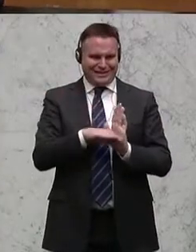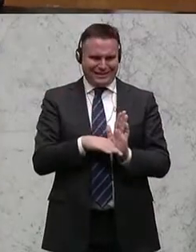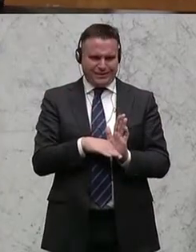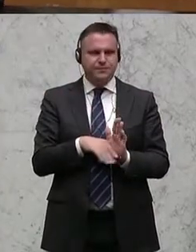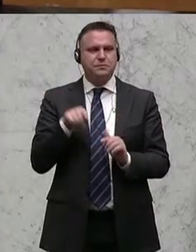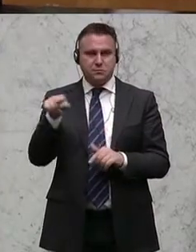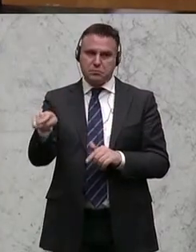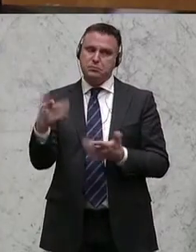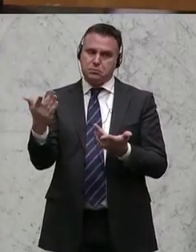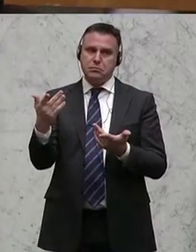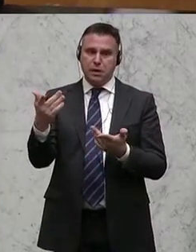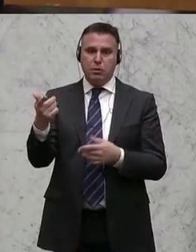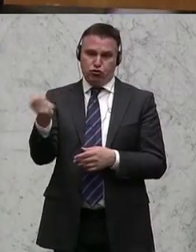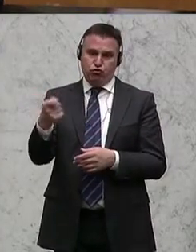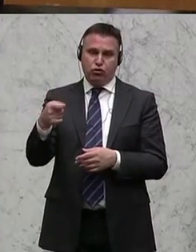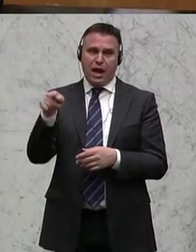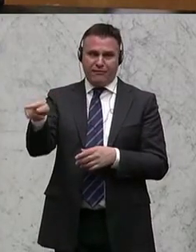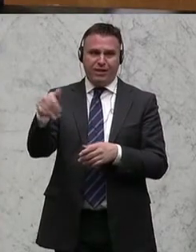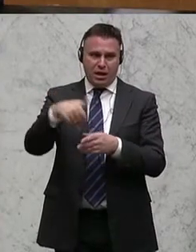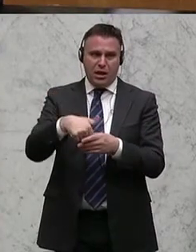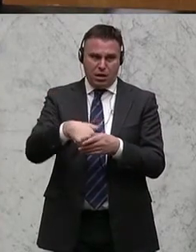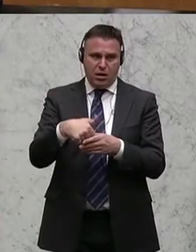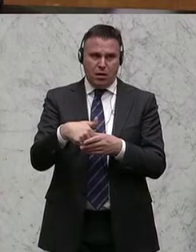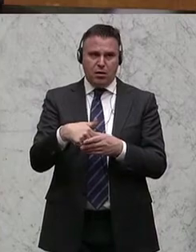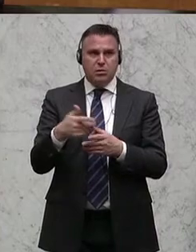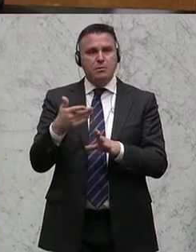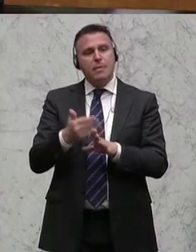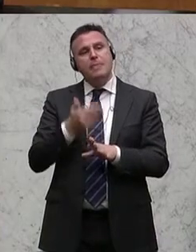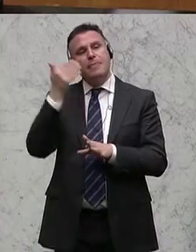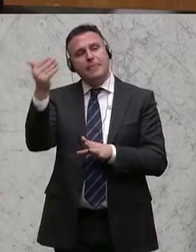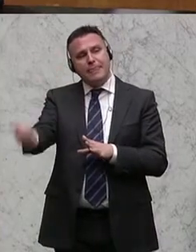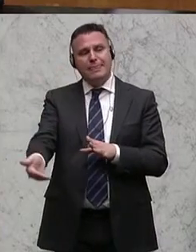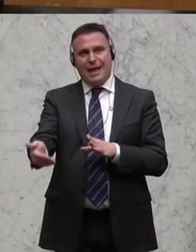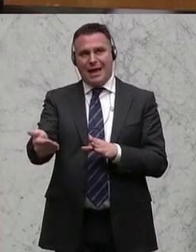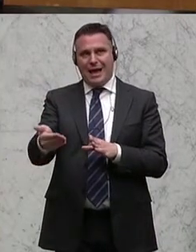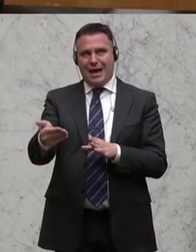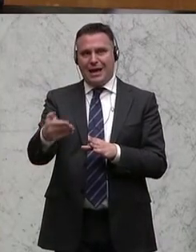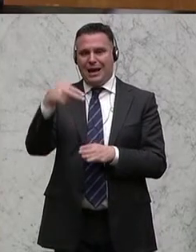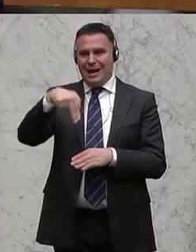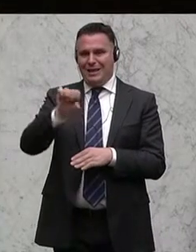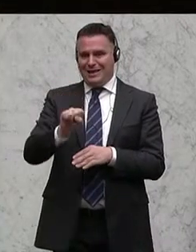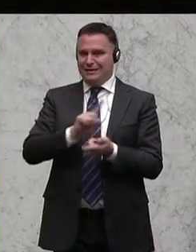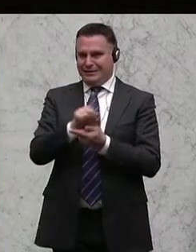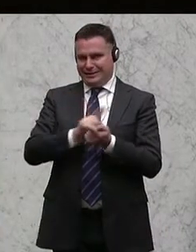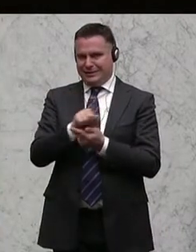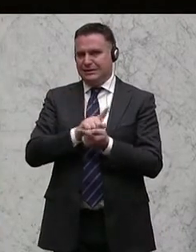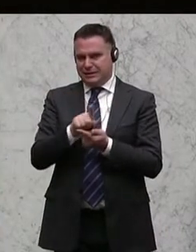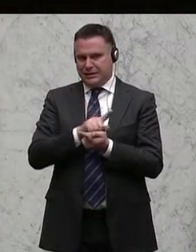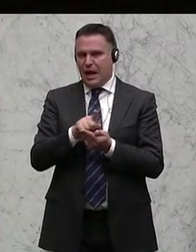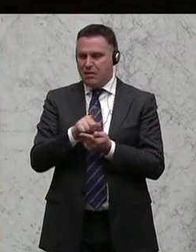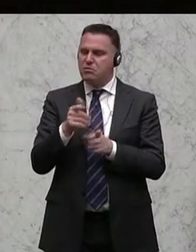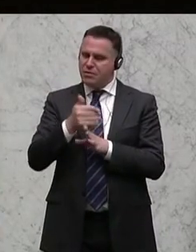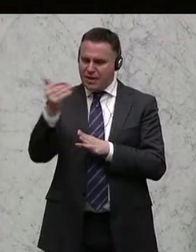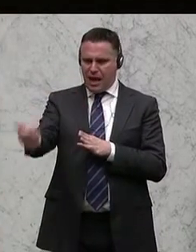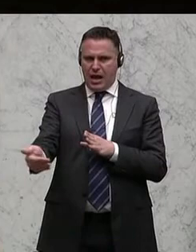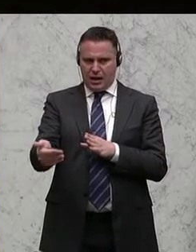aber ein Tatbestand, und das macht die Sache besonders skurril, der in der Zeit nach dem Ende des nationalsozialistischen Systems in Österreich